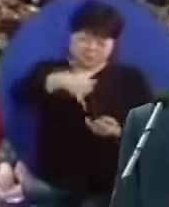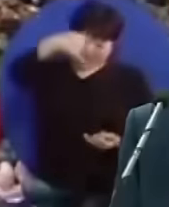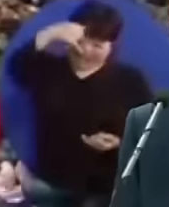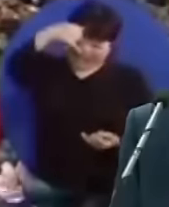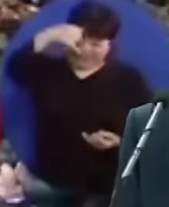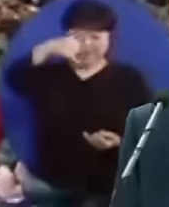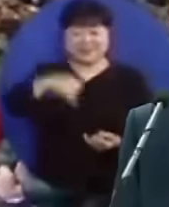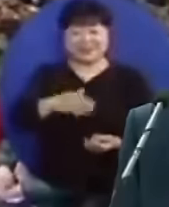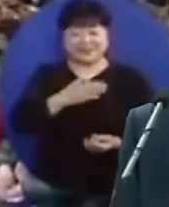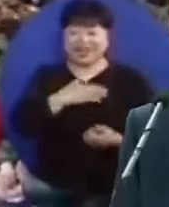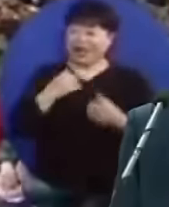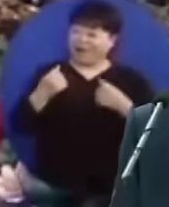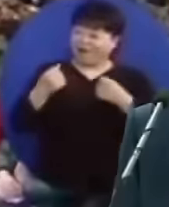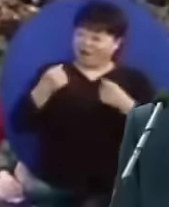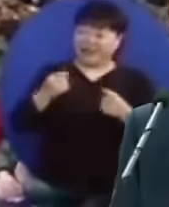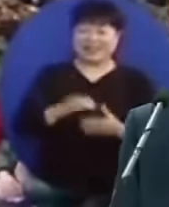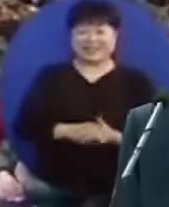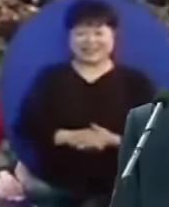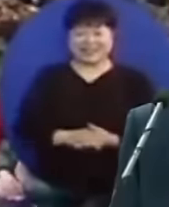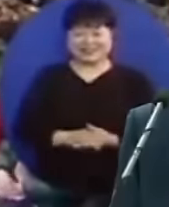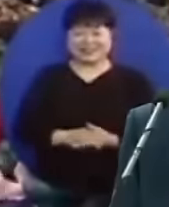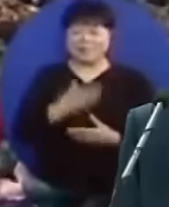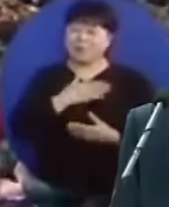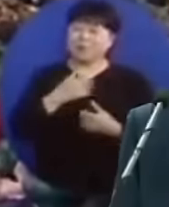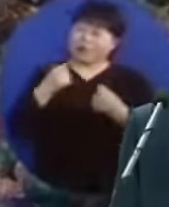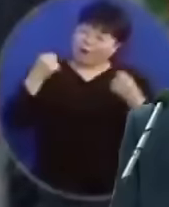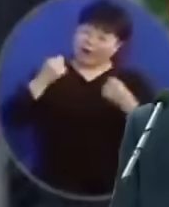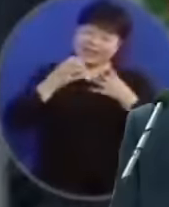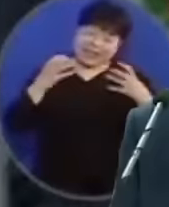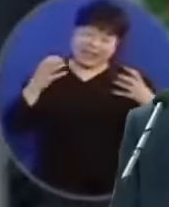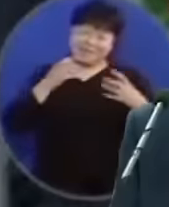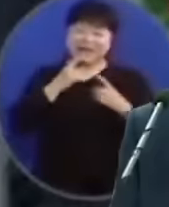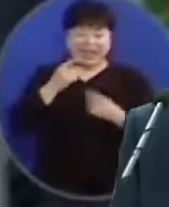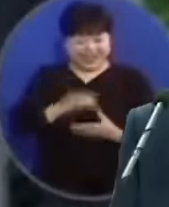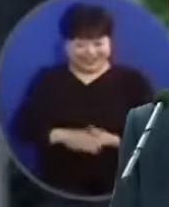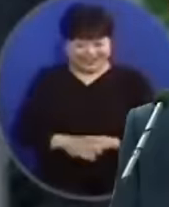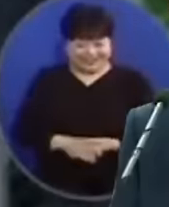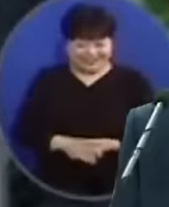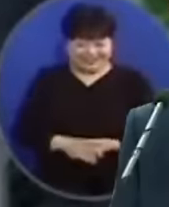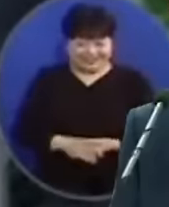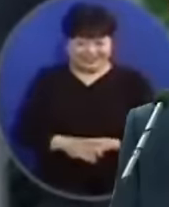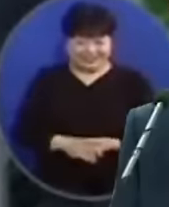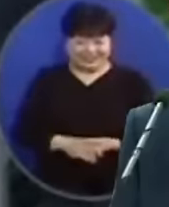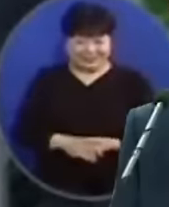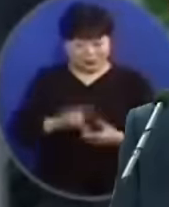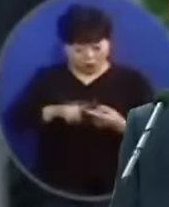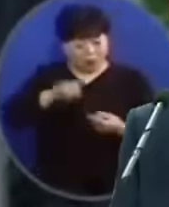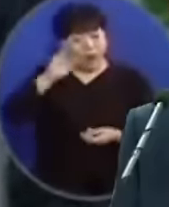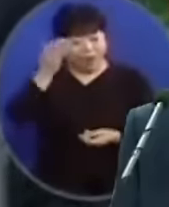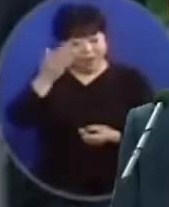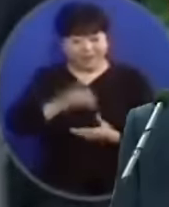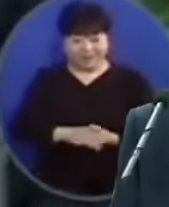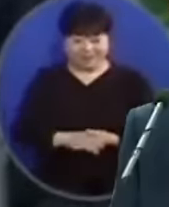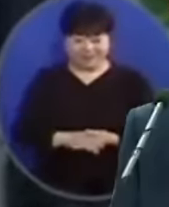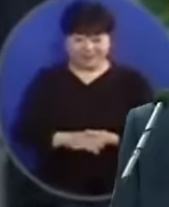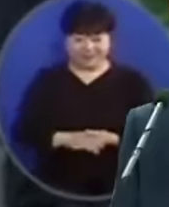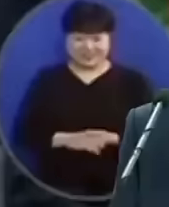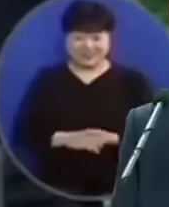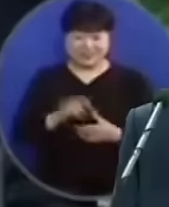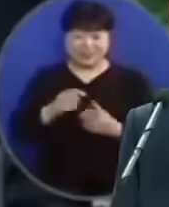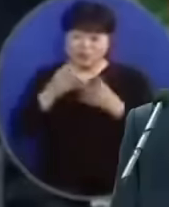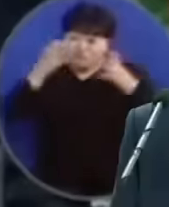빼빼하거들랑 나는 건강하다, 건강하다, 건강하다고 말했어요. 건강하게 되는 것입니다.